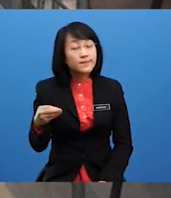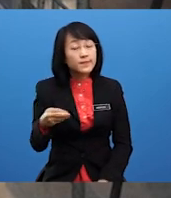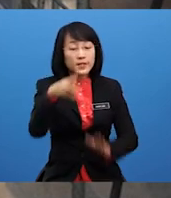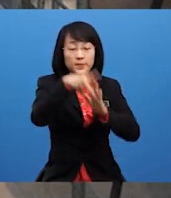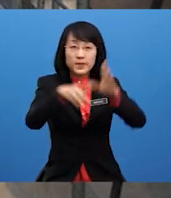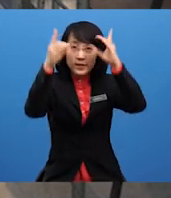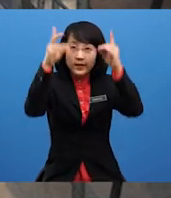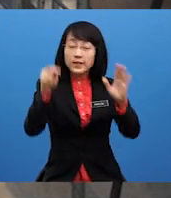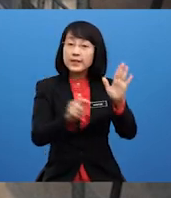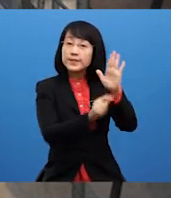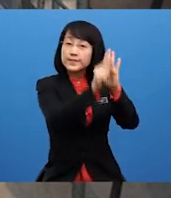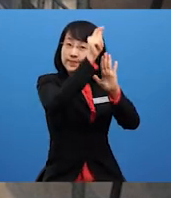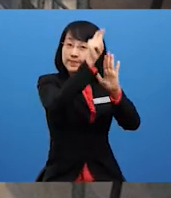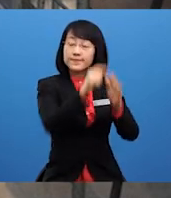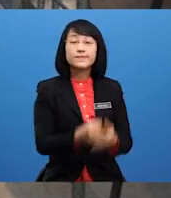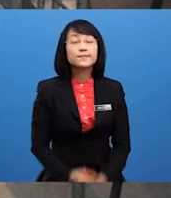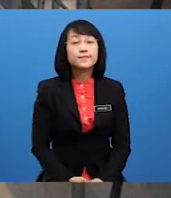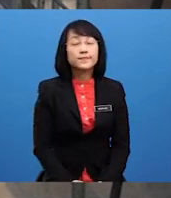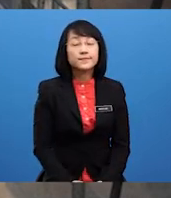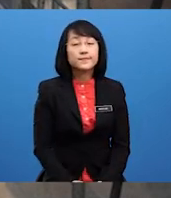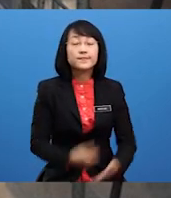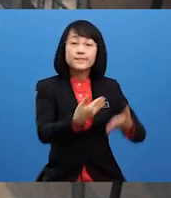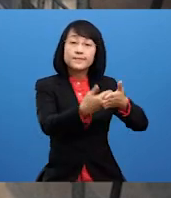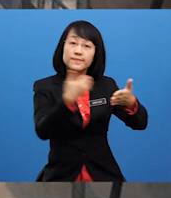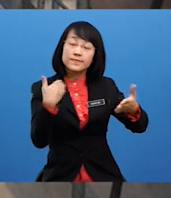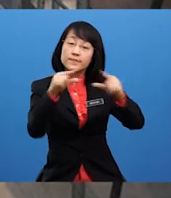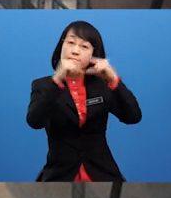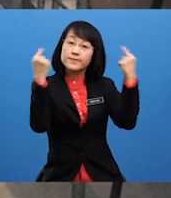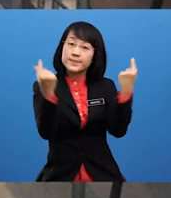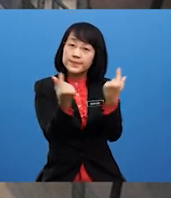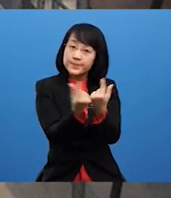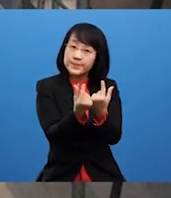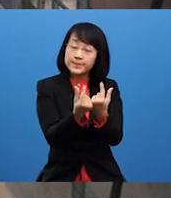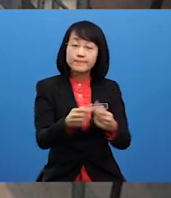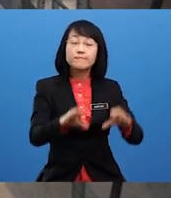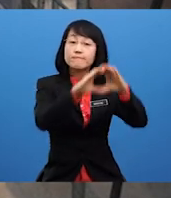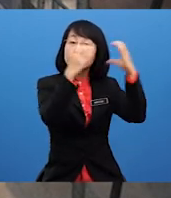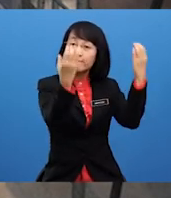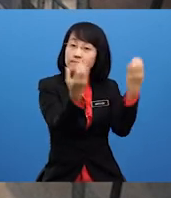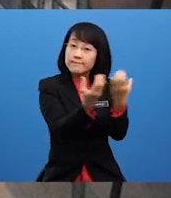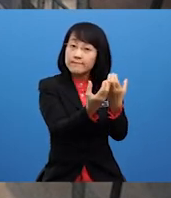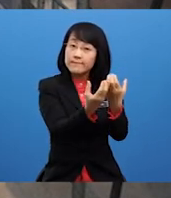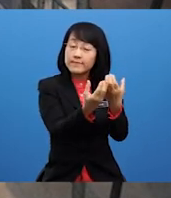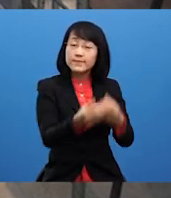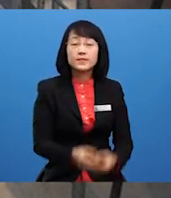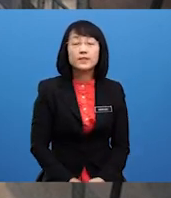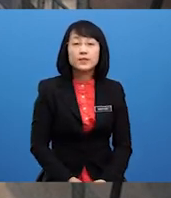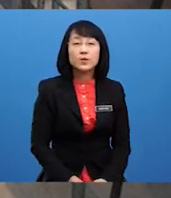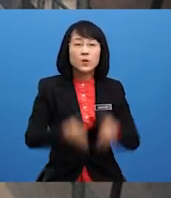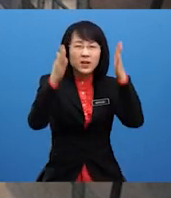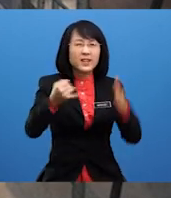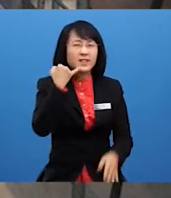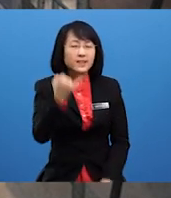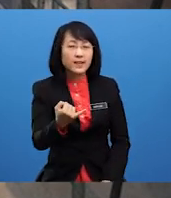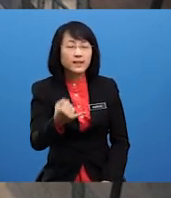tinggi. Sebaliknya, sebelum itu, golongan yang dikategorikan sebagai kacang hantu ini